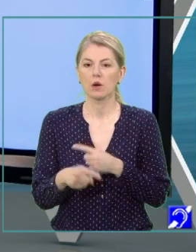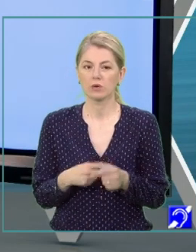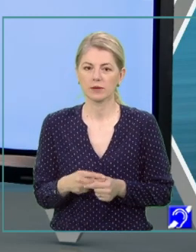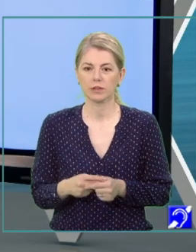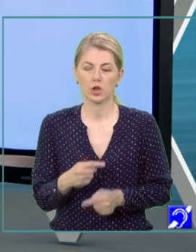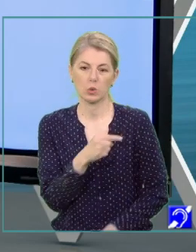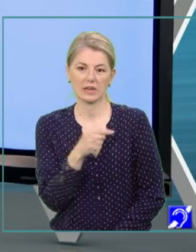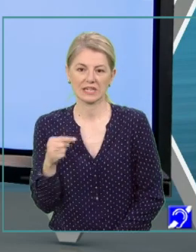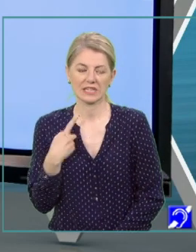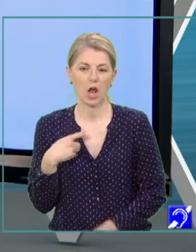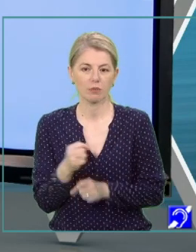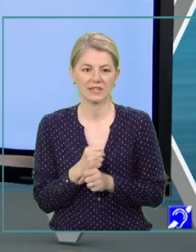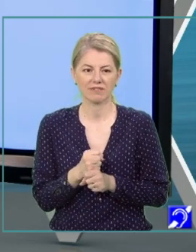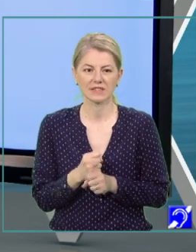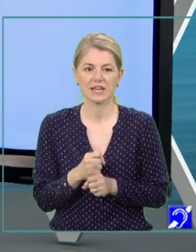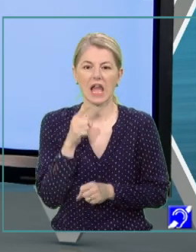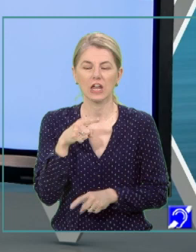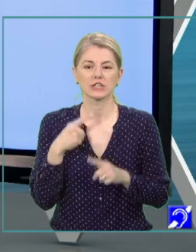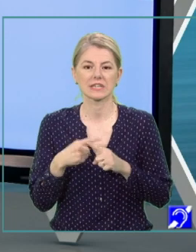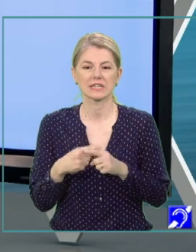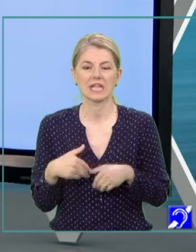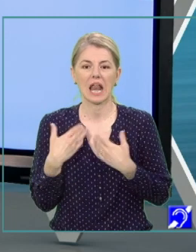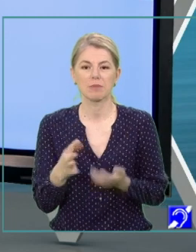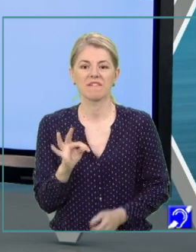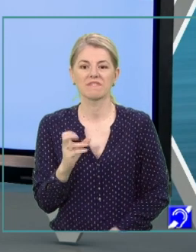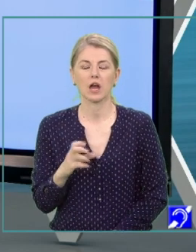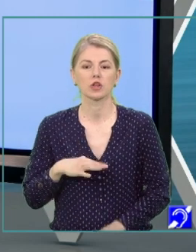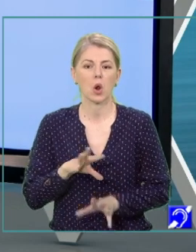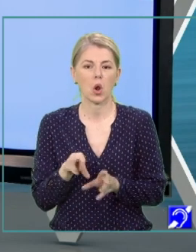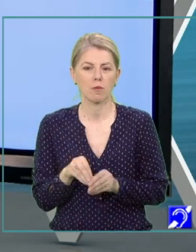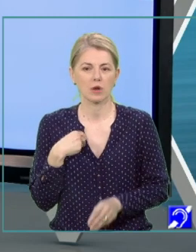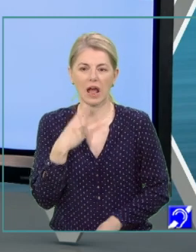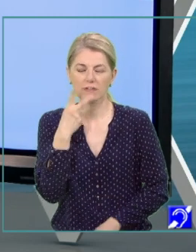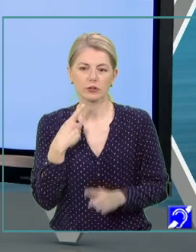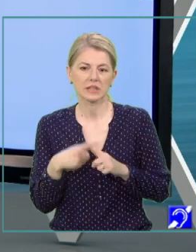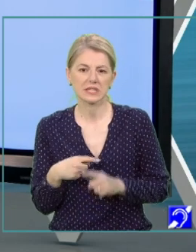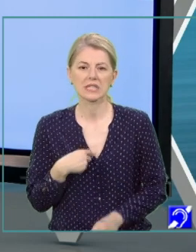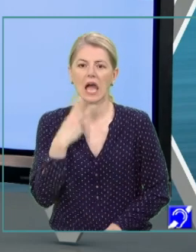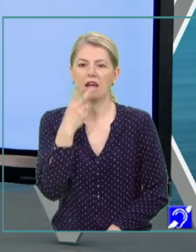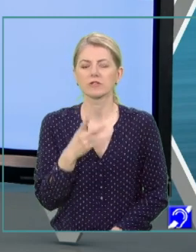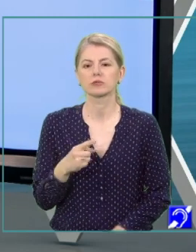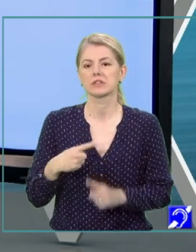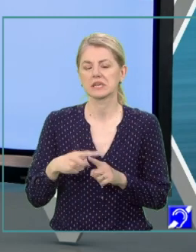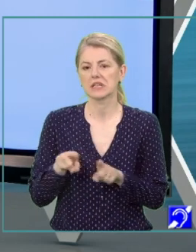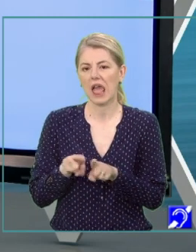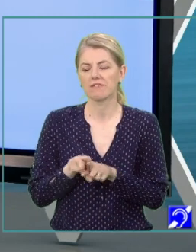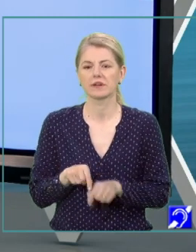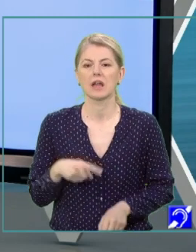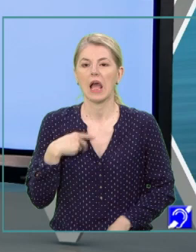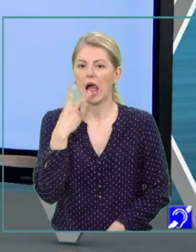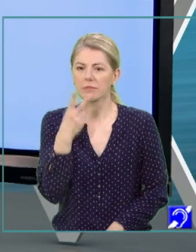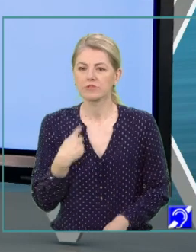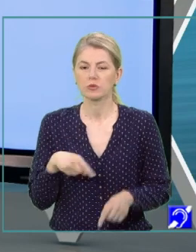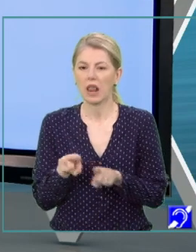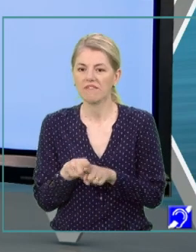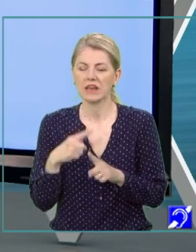Următorul rând, observați că acest x l-am dat factor comun, că am văzut x, am mai văzut un x aici, am văzut și